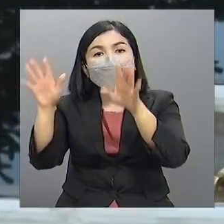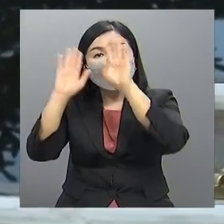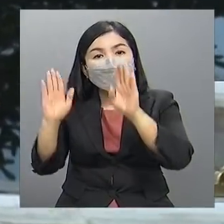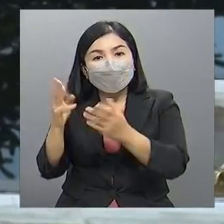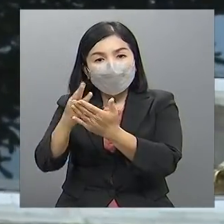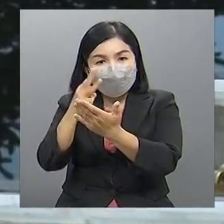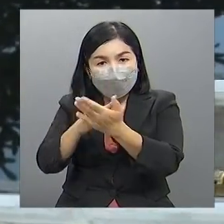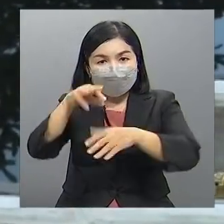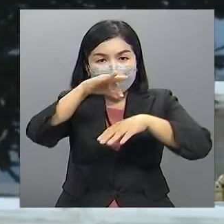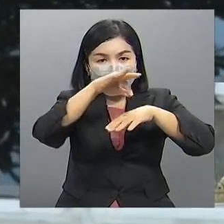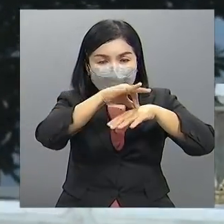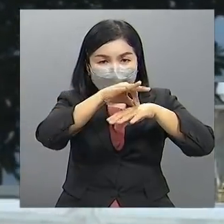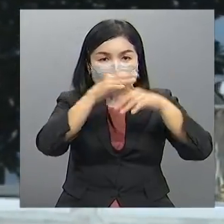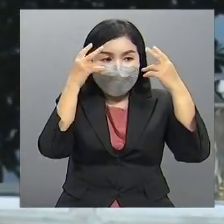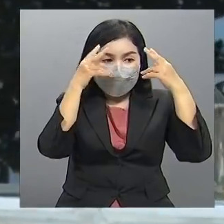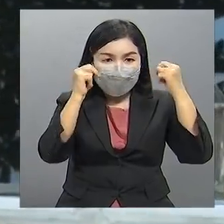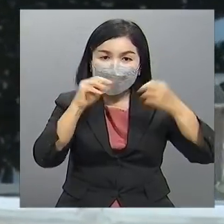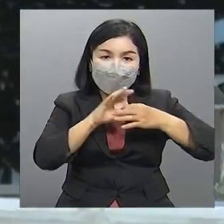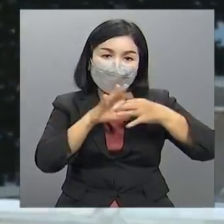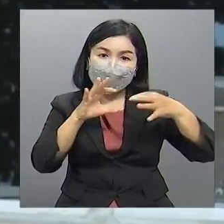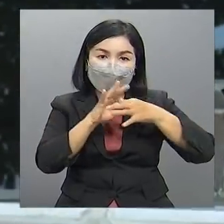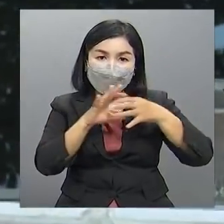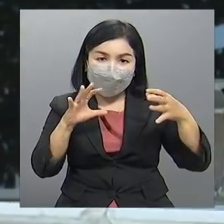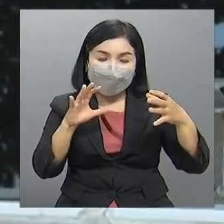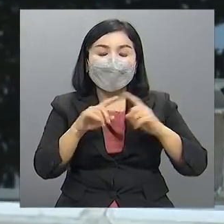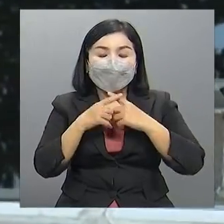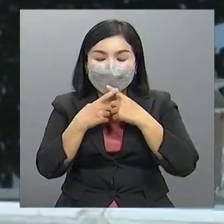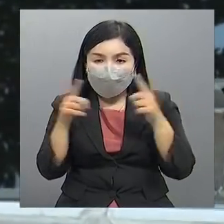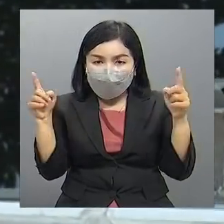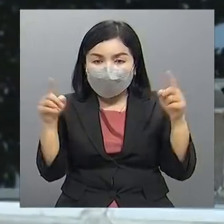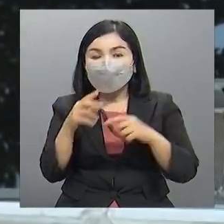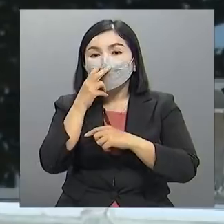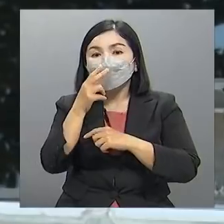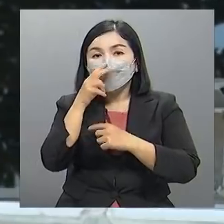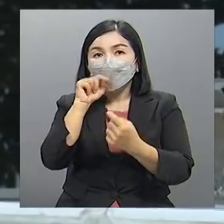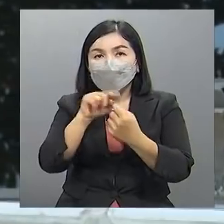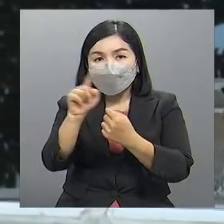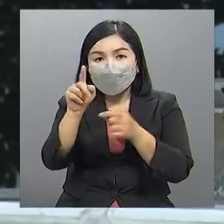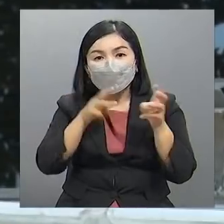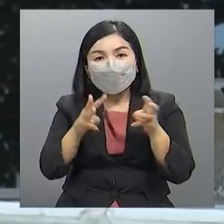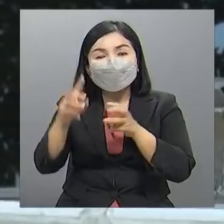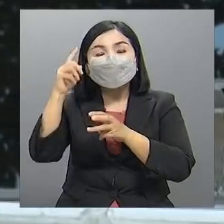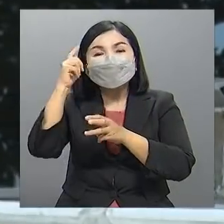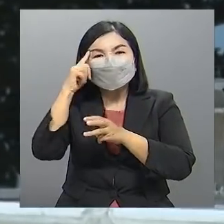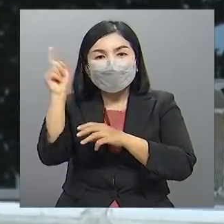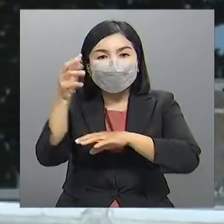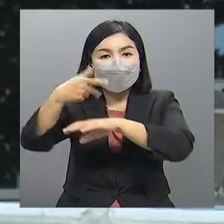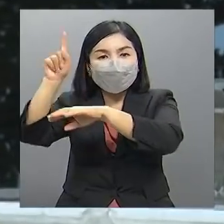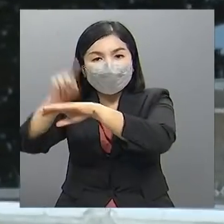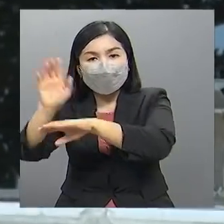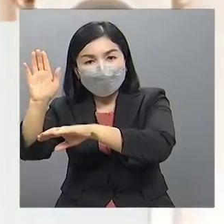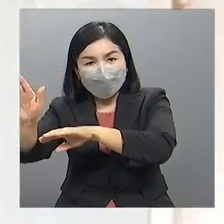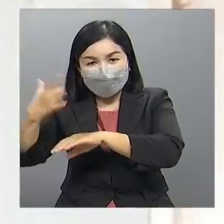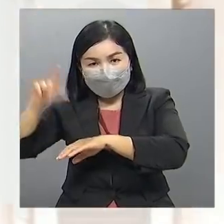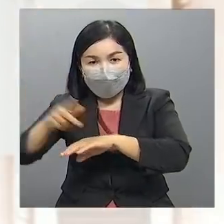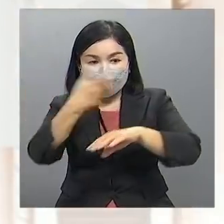แหน่งของนายกประยุทธ์ได้แต่มีข้อสังเกตเพิ่มเติมค่ะว่าหลักคิดของประมุขในแต่ละองค์กรสามารถยึดโยง